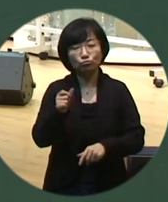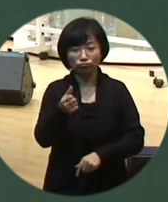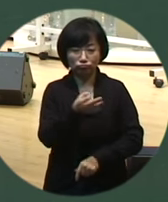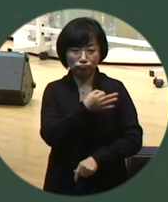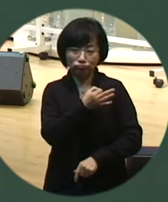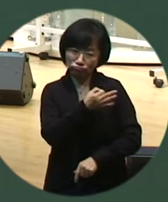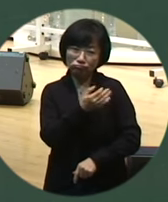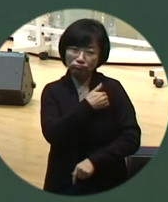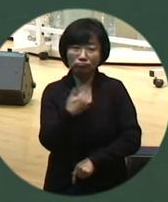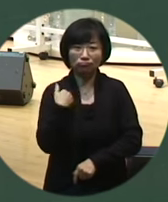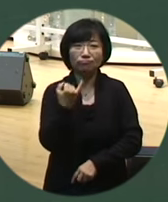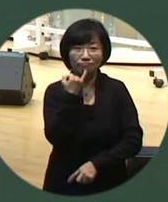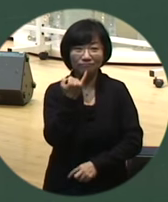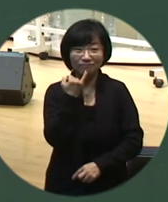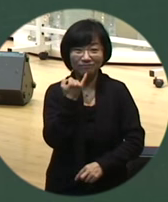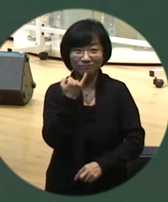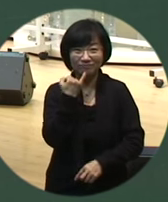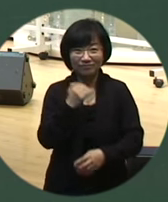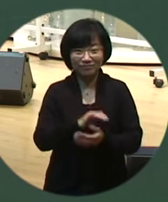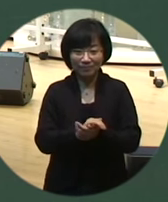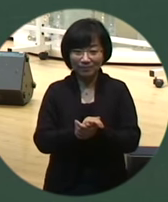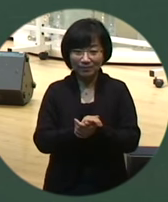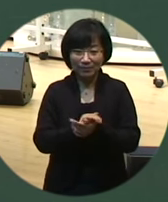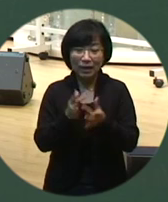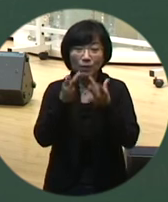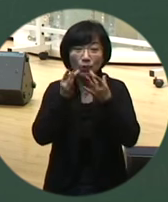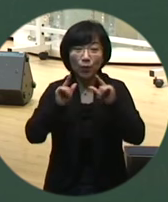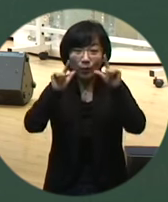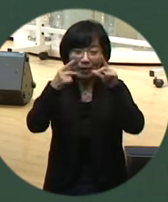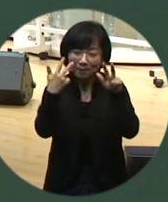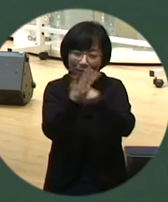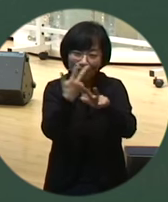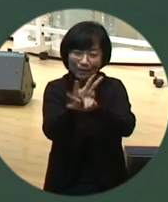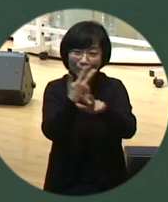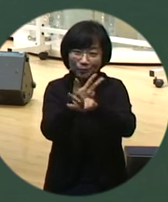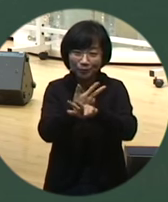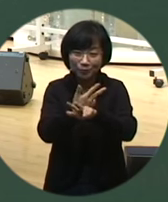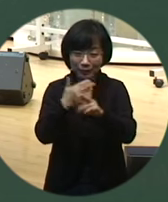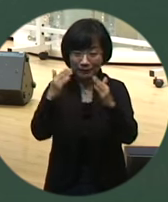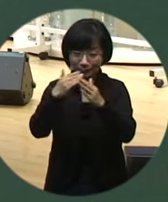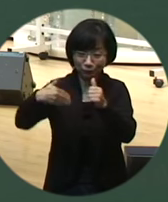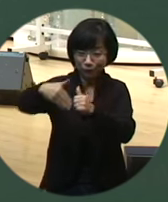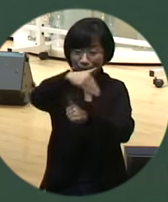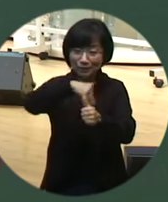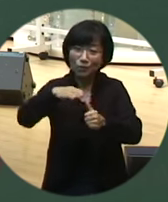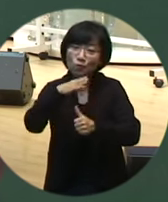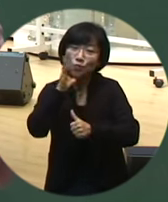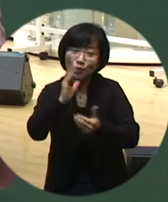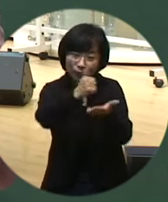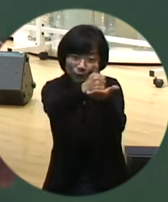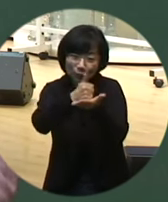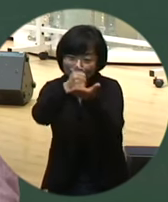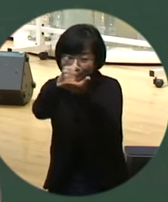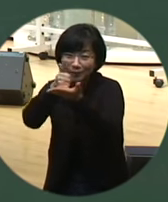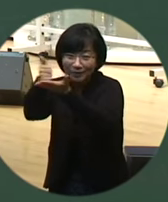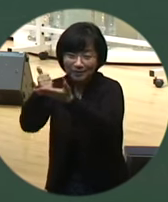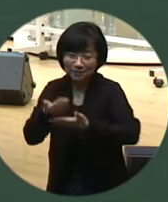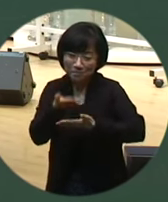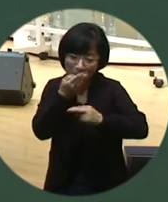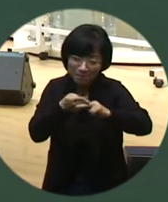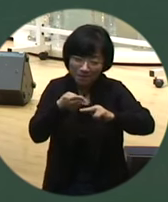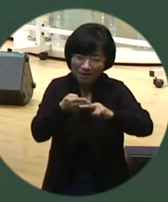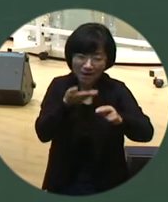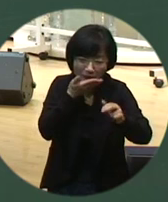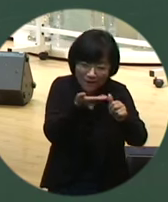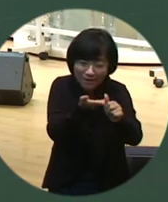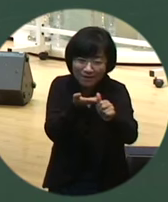got settled very well. 매주 토요일이면은 주변의 노인들을 초청해서 이렇게 식사 대접을 해요. And so every week she invites the elderly people in her neighborhood and then